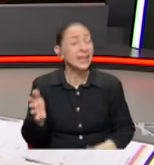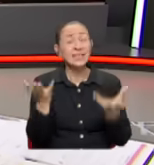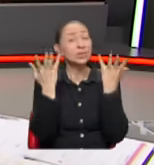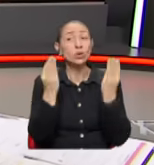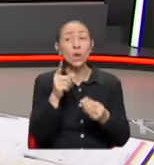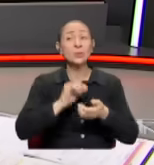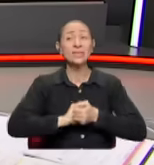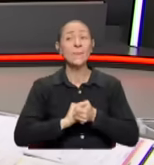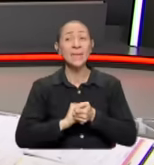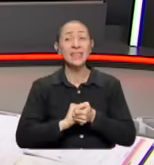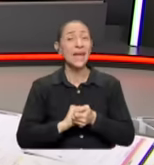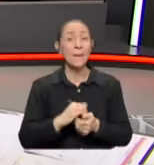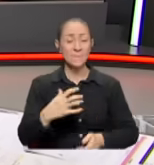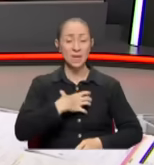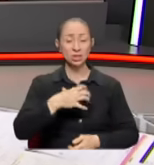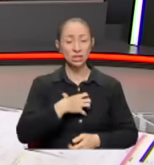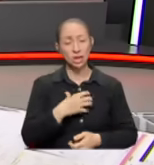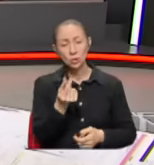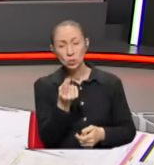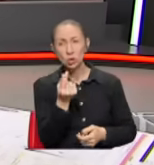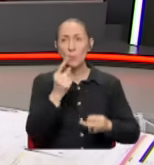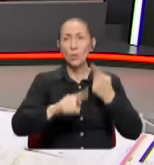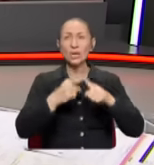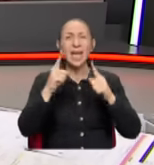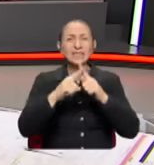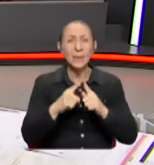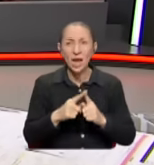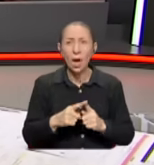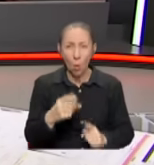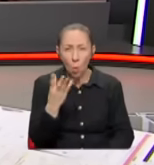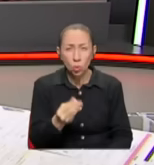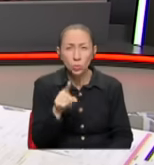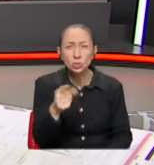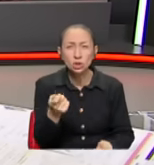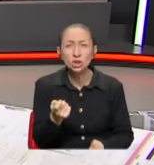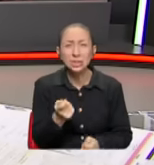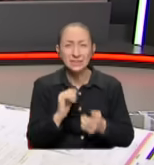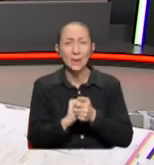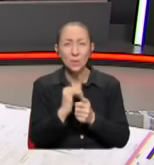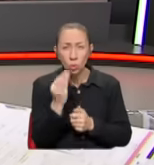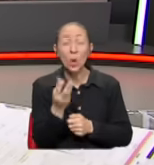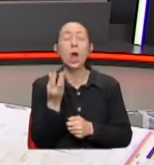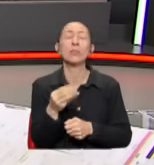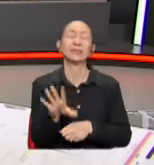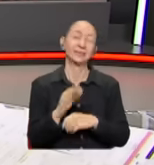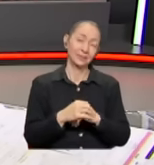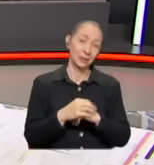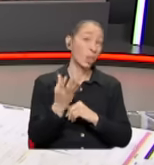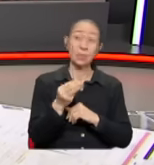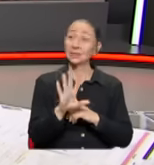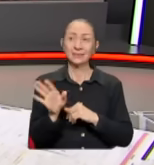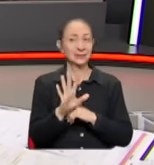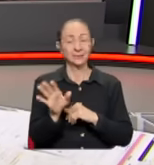Nasıl olacak bu samimiyet? Bencilce ve küçük siyasi hesaplarla olur mu bu iş? Samimiyet olmaz.